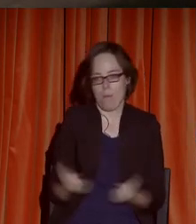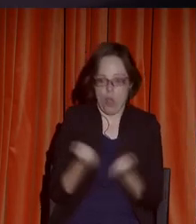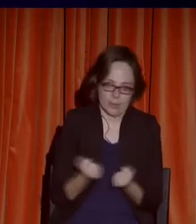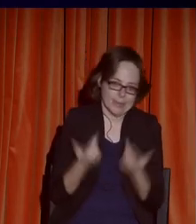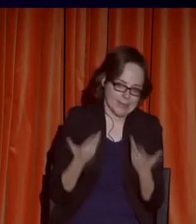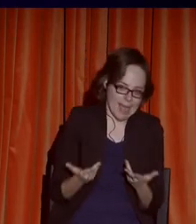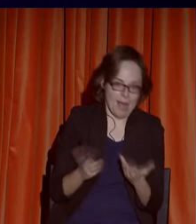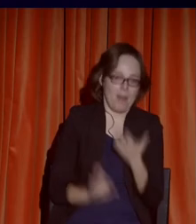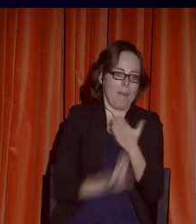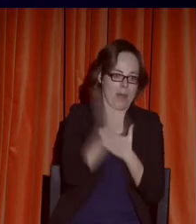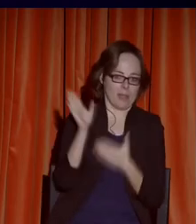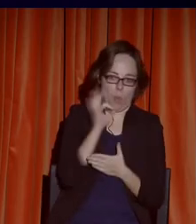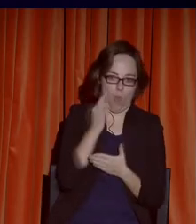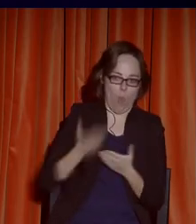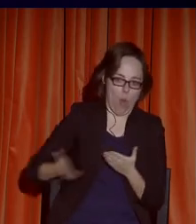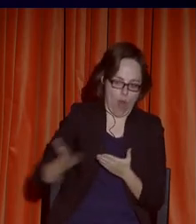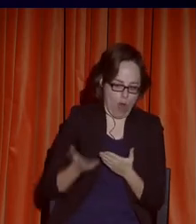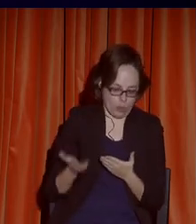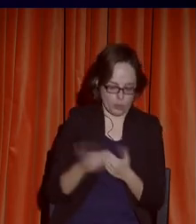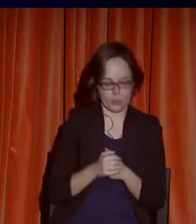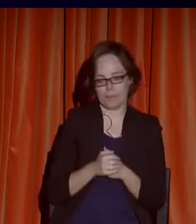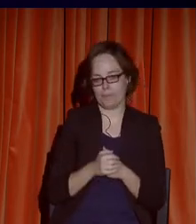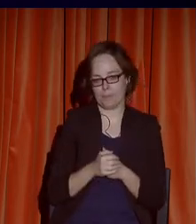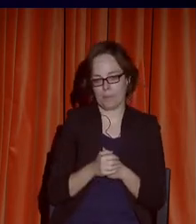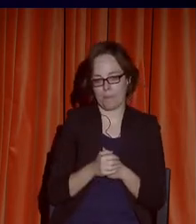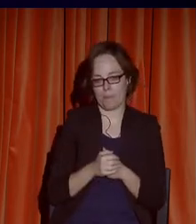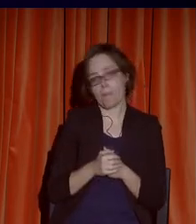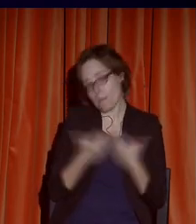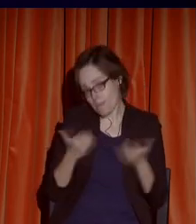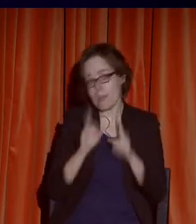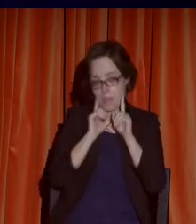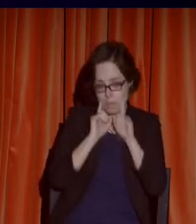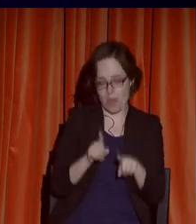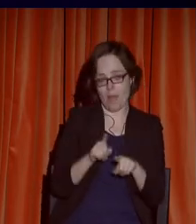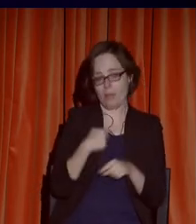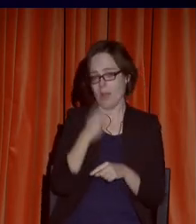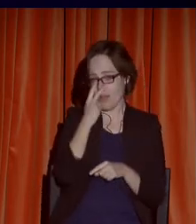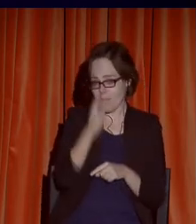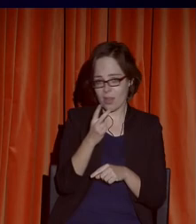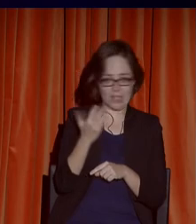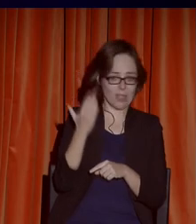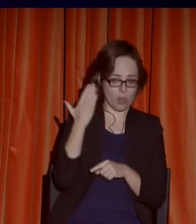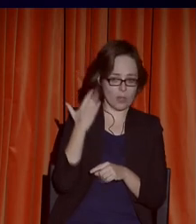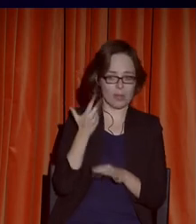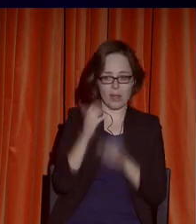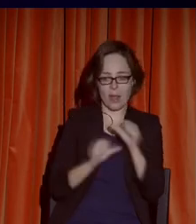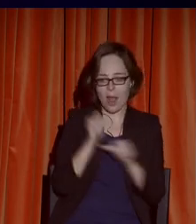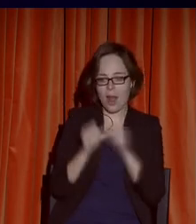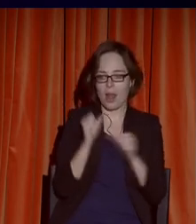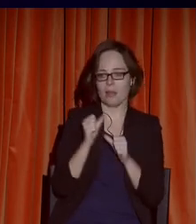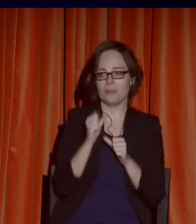jakoś reprezentować to młode pokolenie najlepiej, jak umiem. I to prawda, widzimy, że te ostatnie lata obfitują